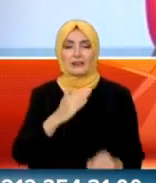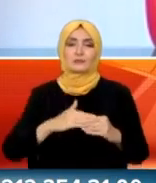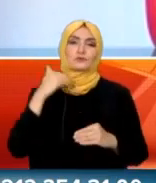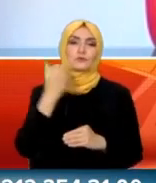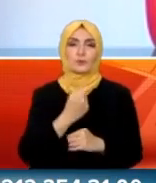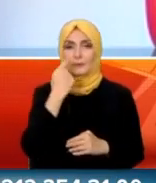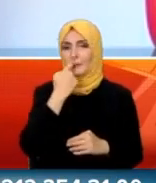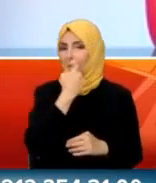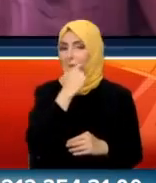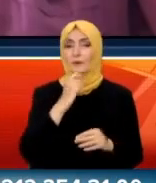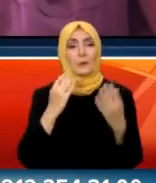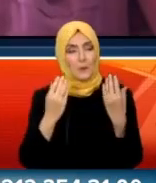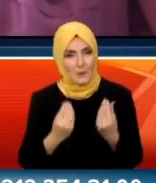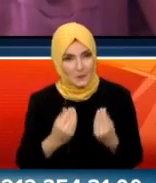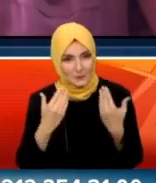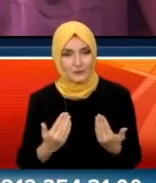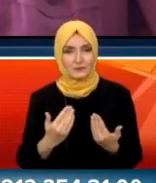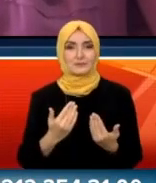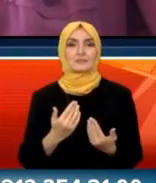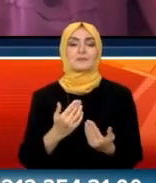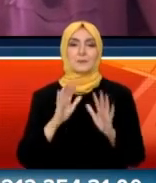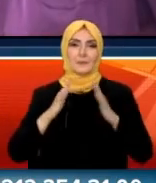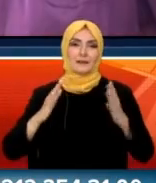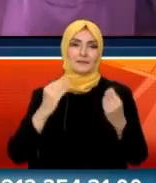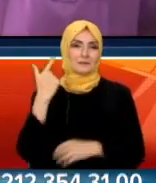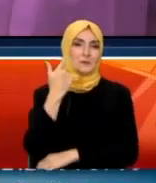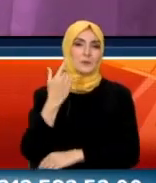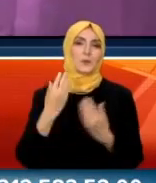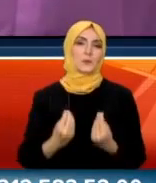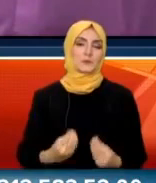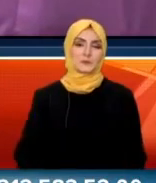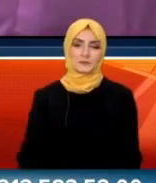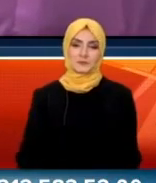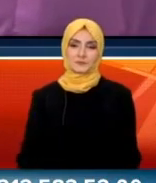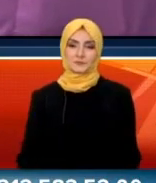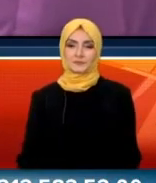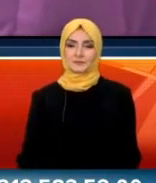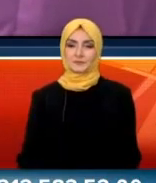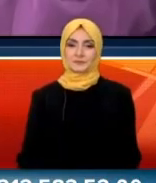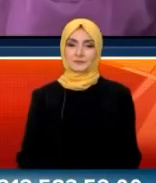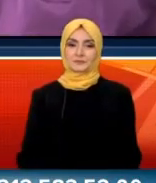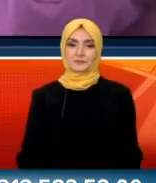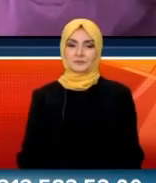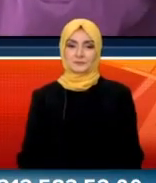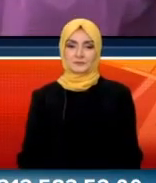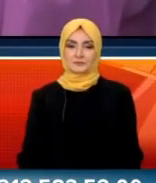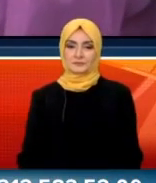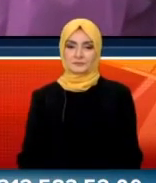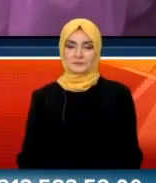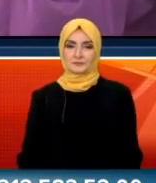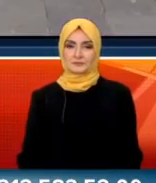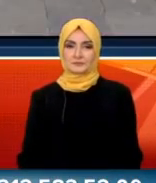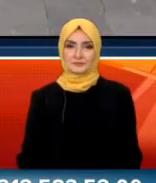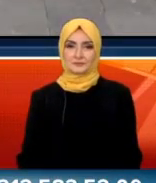tıraşıyla kameraların karşısına geçti. En son 1.90'a kadar uzattım. Benim bıyıklarım şu şekilde dururdu ama böyle. Otobüslere